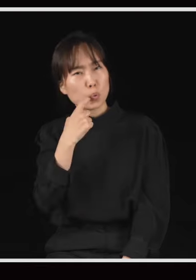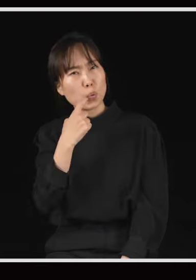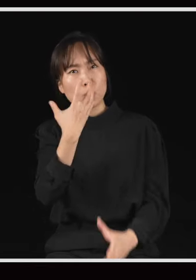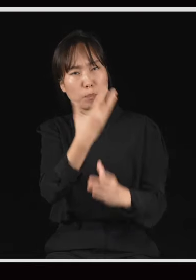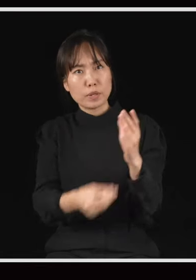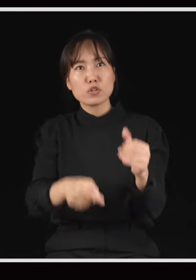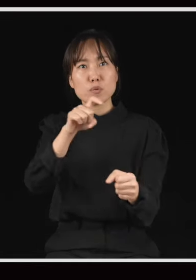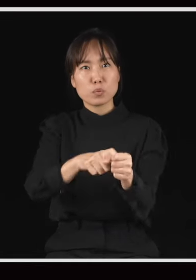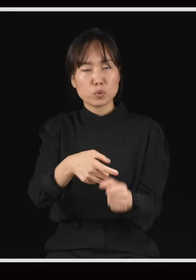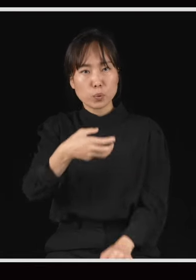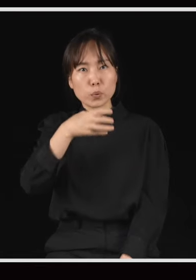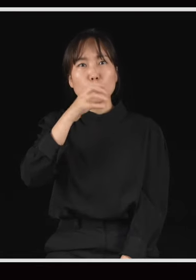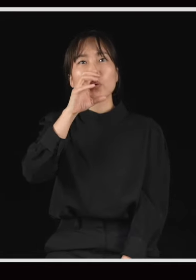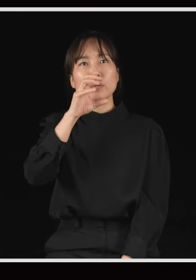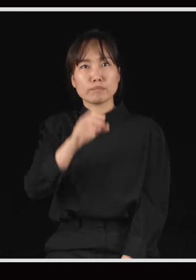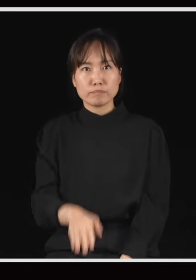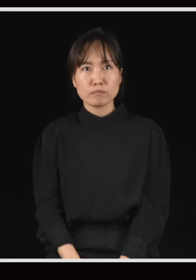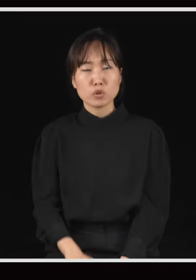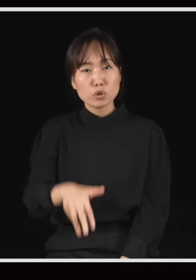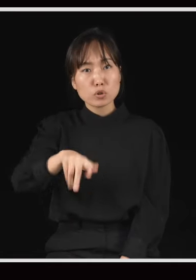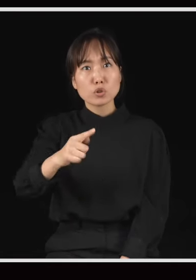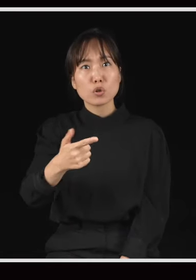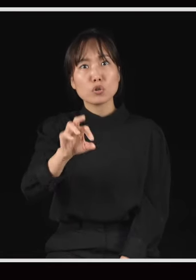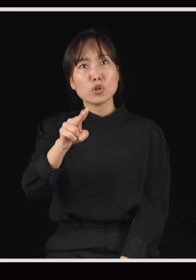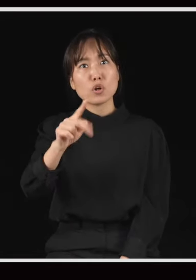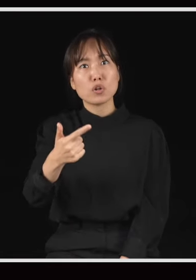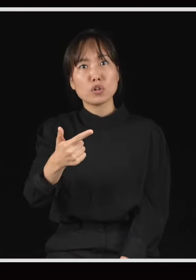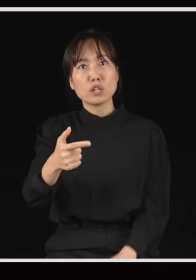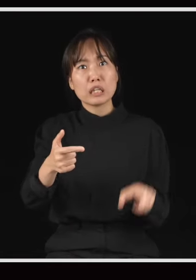천연 물질, 천연 우라늄, 천연.